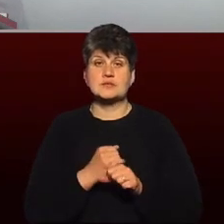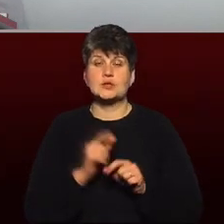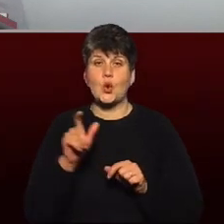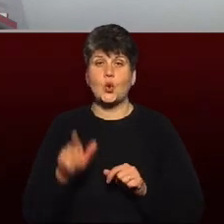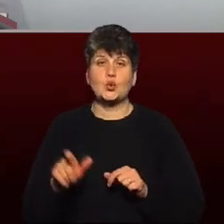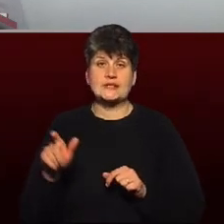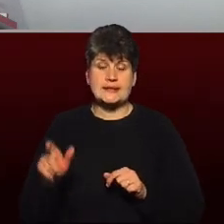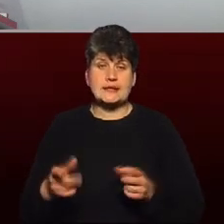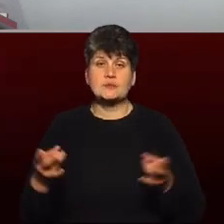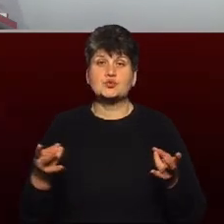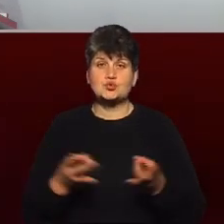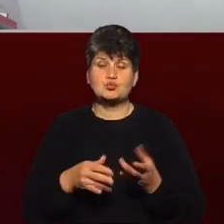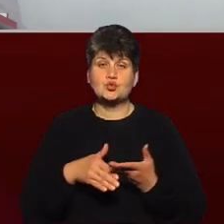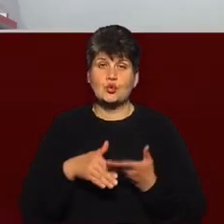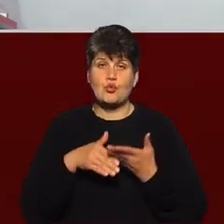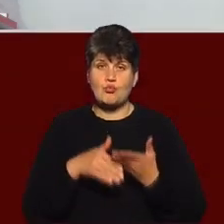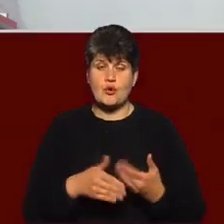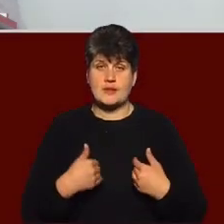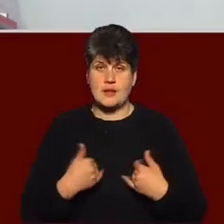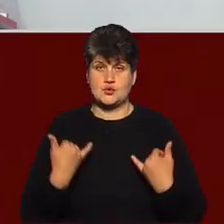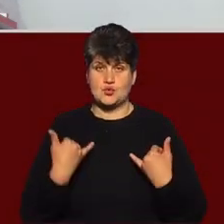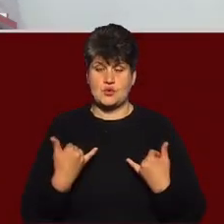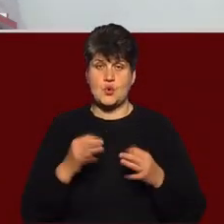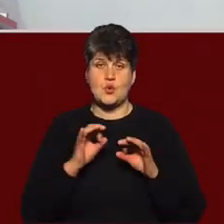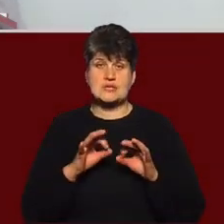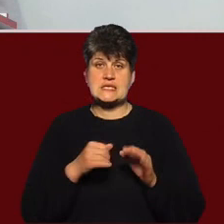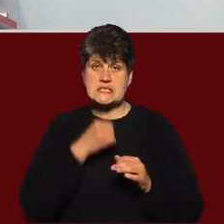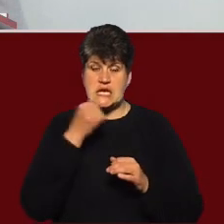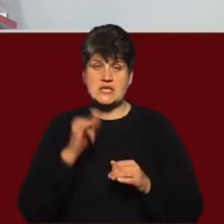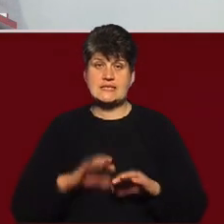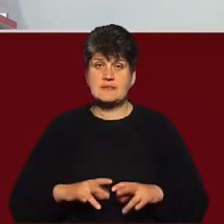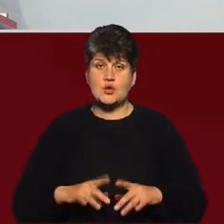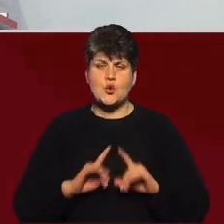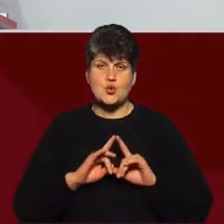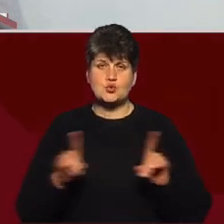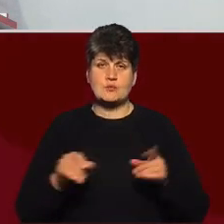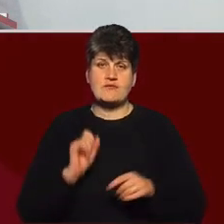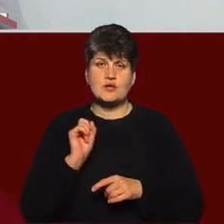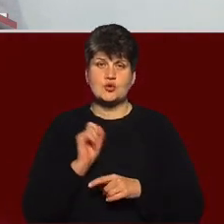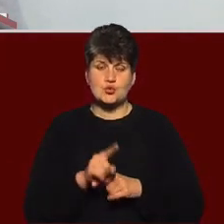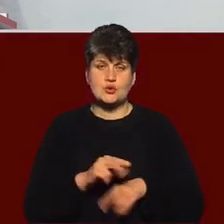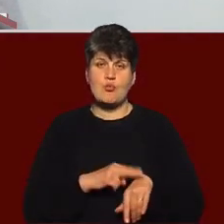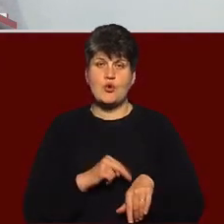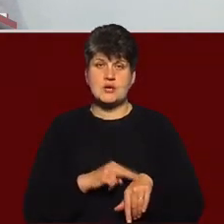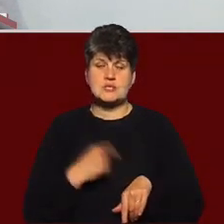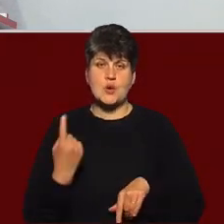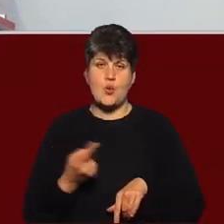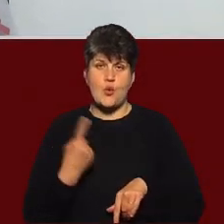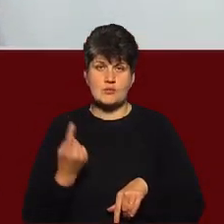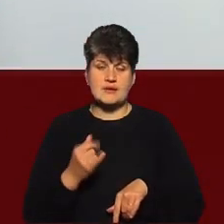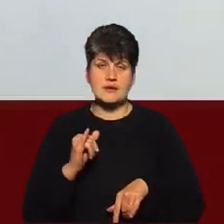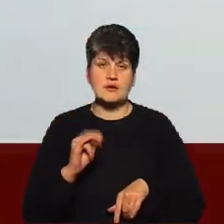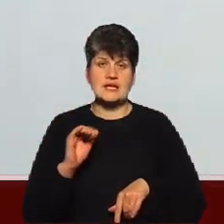потребує допомоги, нам сьогодні розповів старший інспектор з особливих доручень патрульної поліції області Ігор